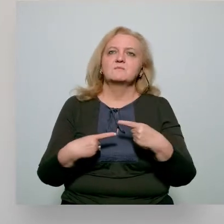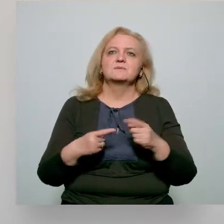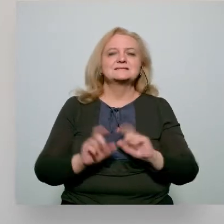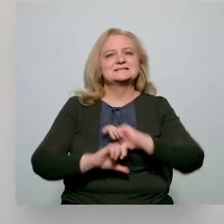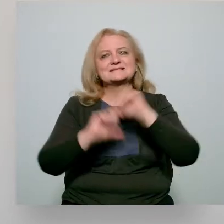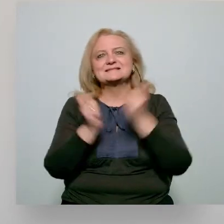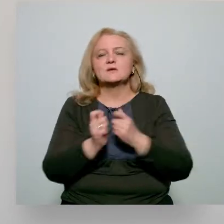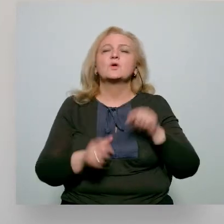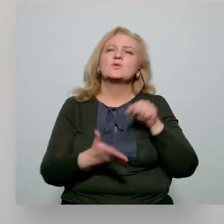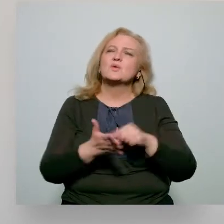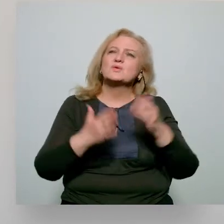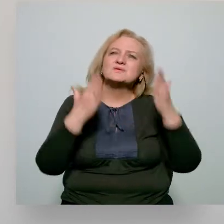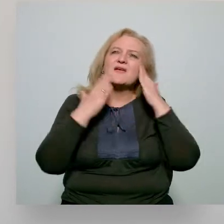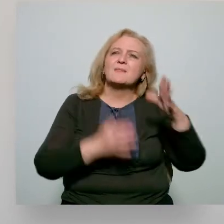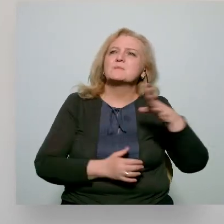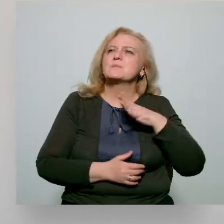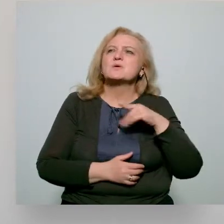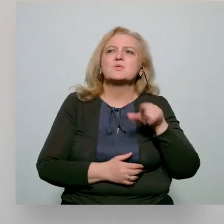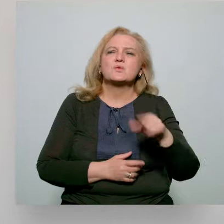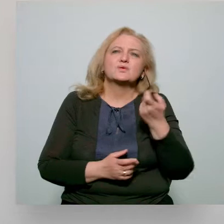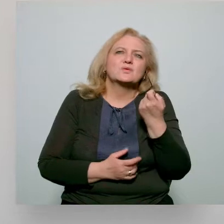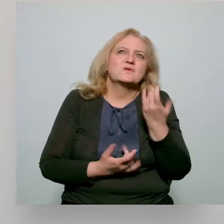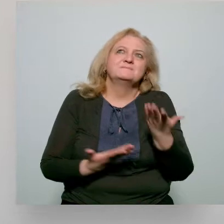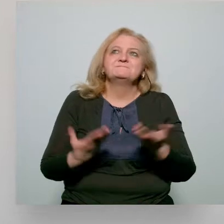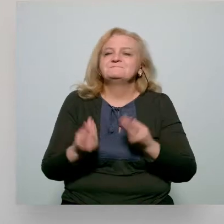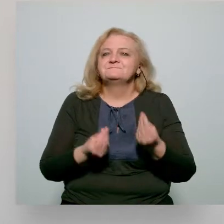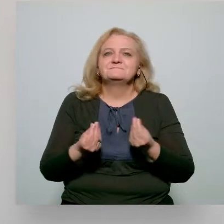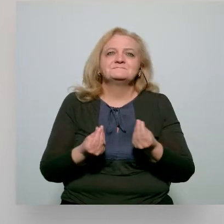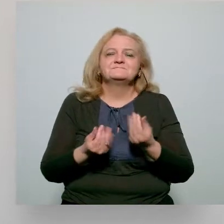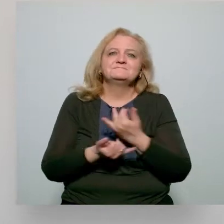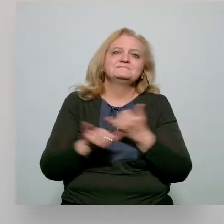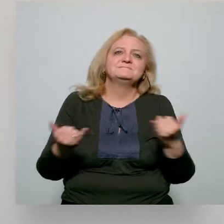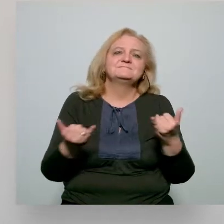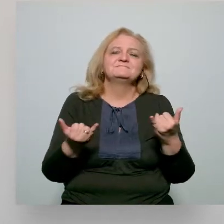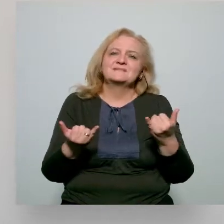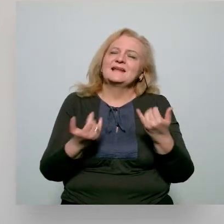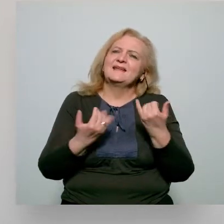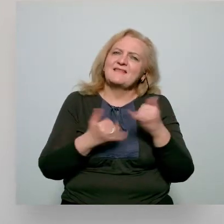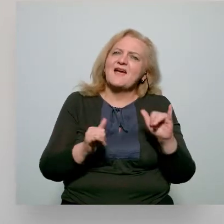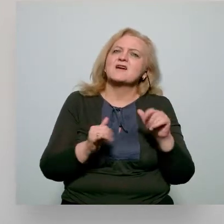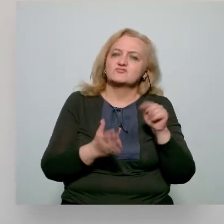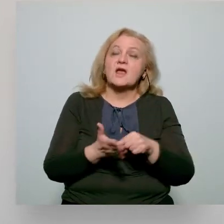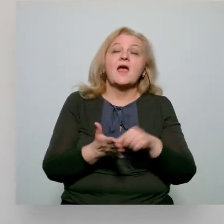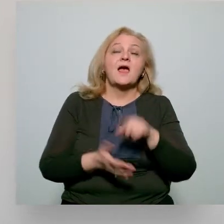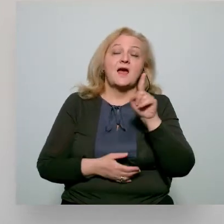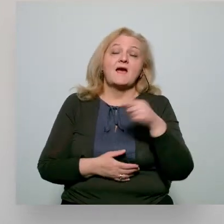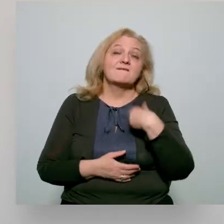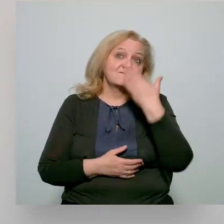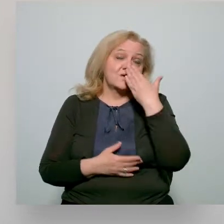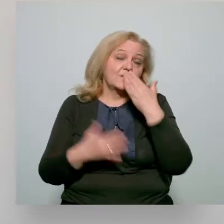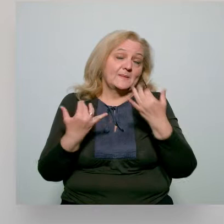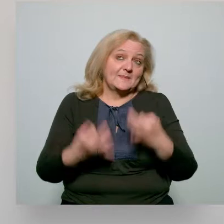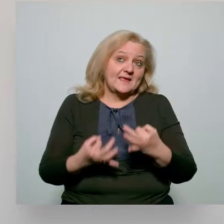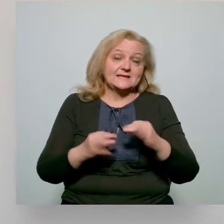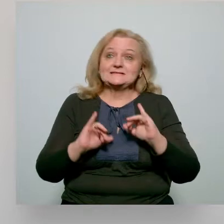że właśnie te świadomości by odwoływały się do różnych zasobów kulturowych. Jak to wygląda